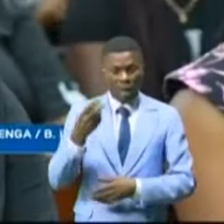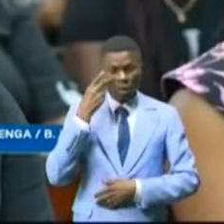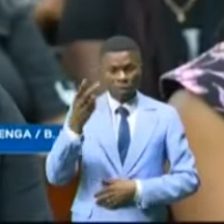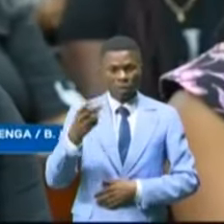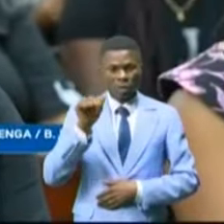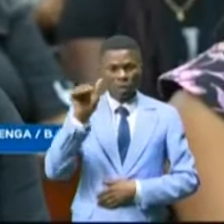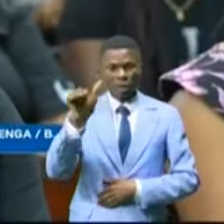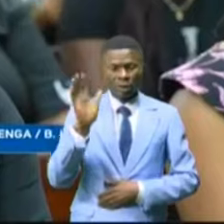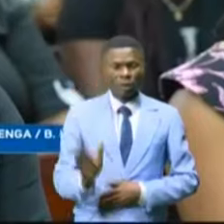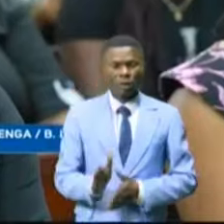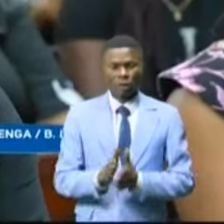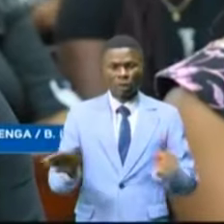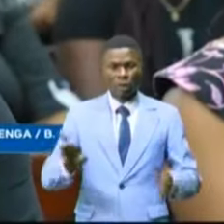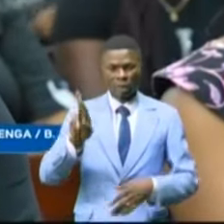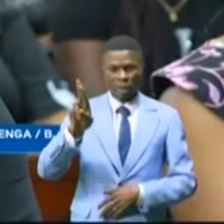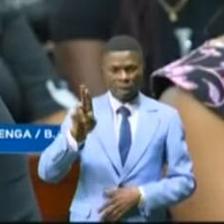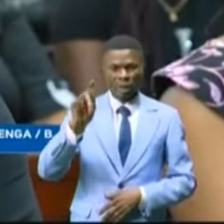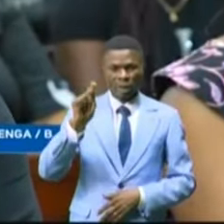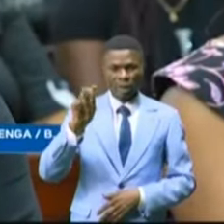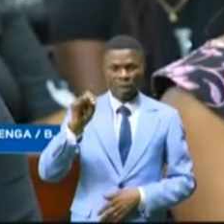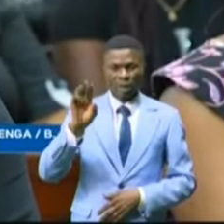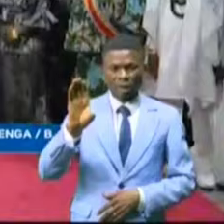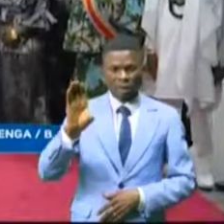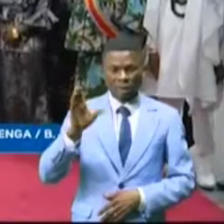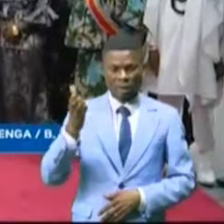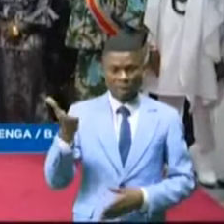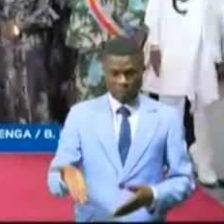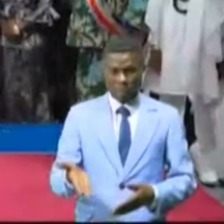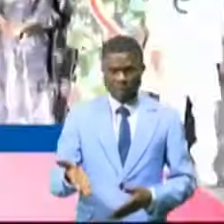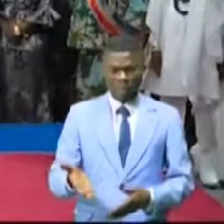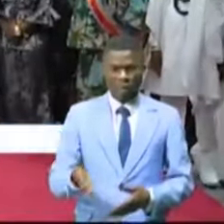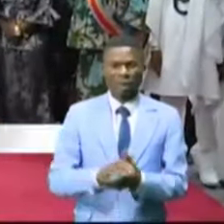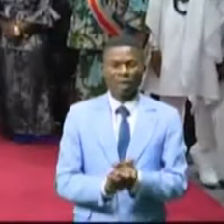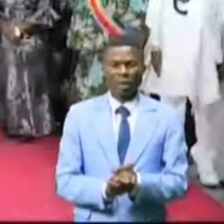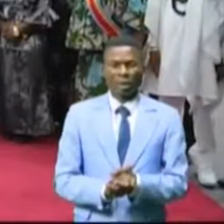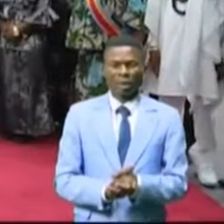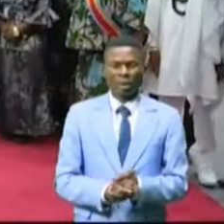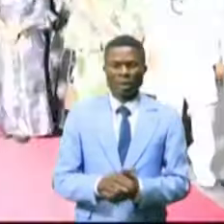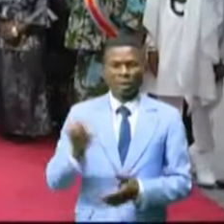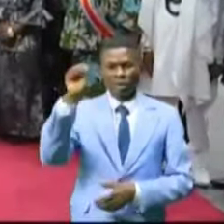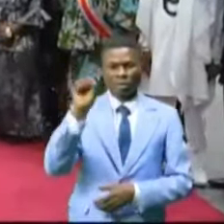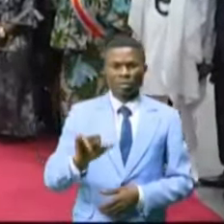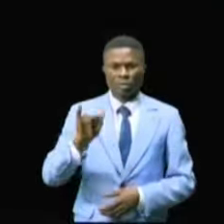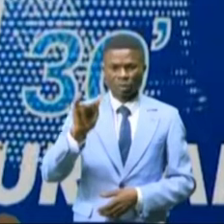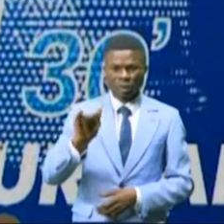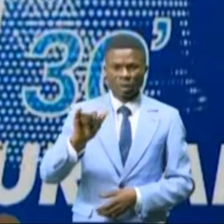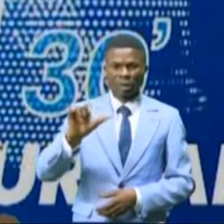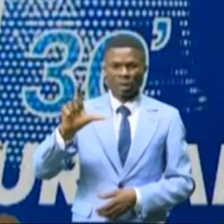la directrice générale de la Radio-Télévision nationale congolaise, Sylvie Elengenyembo.